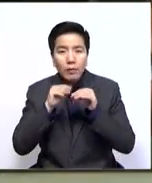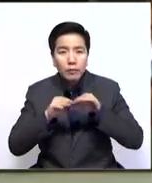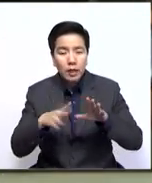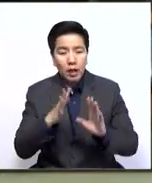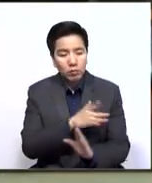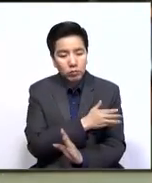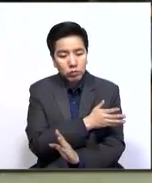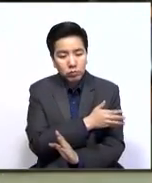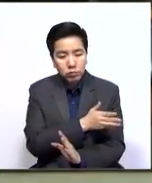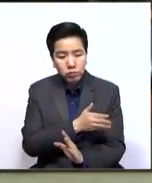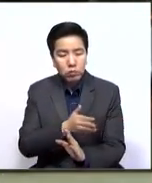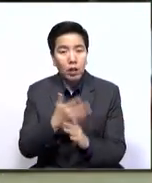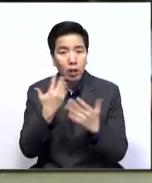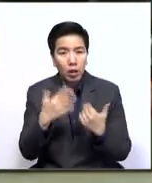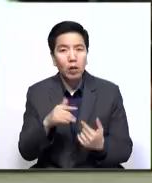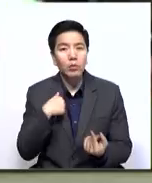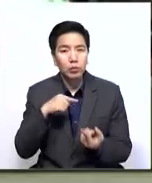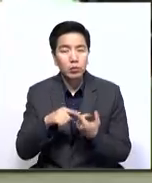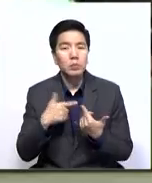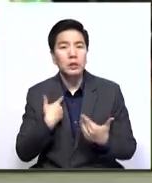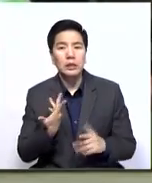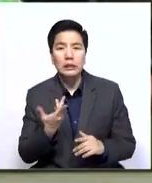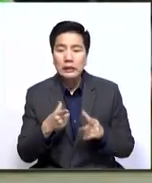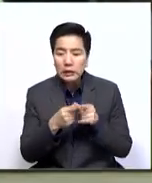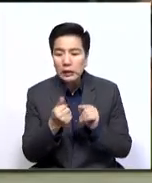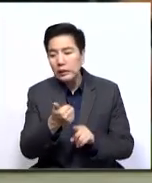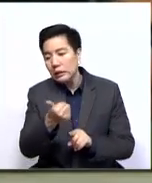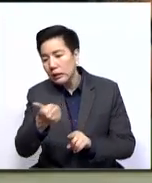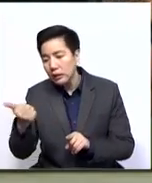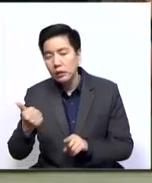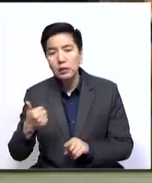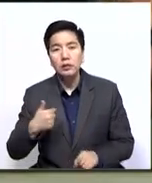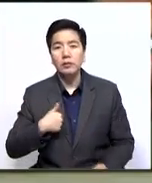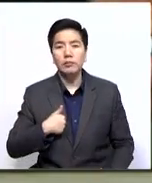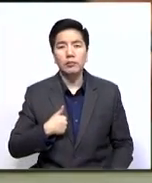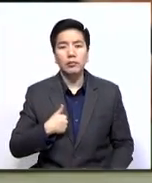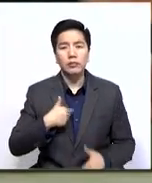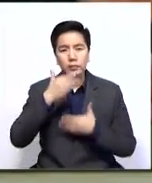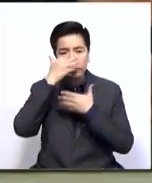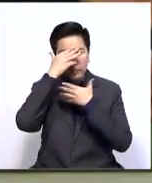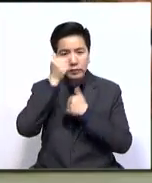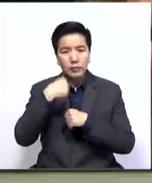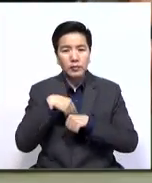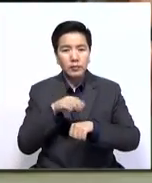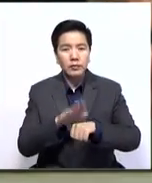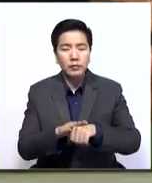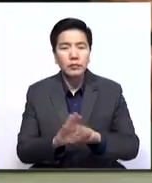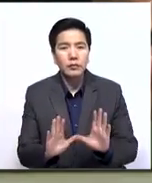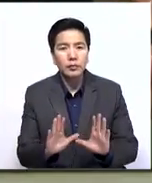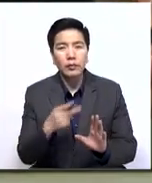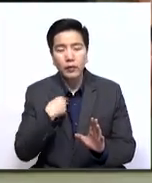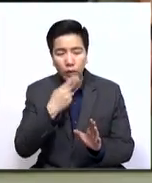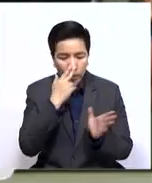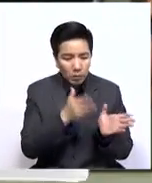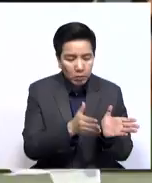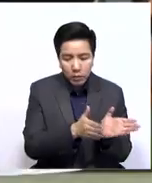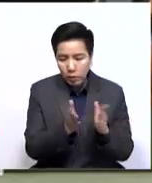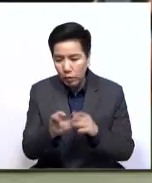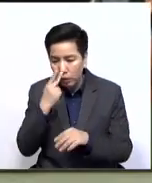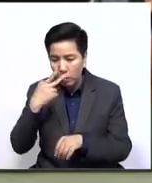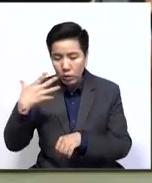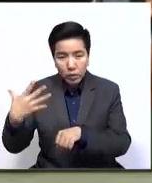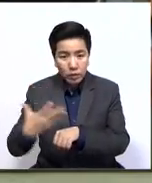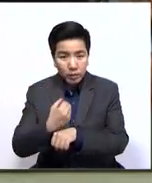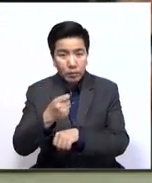หนึ่งณเวลานั้นเนี่ยมันมีปัจจัยเรื่องอื่นเข้ามาพี่เองก็ไม่ได้ค่อยสนใจเรื่องนี้เท่าไหร่หันไปสนใจเรื่องการเมื